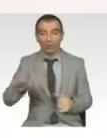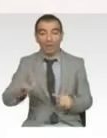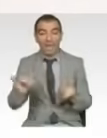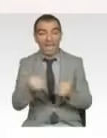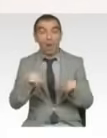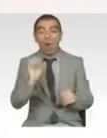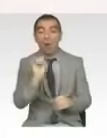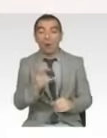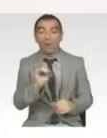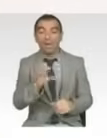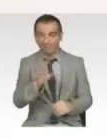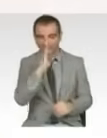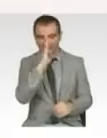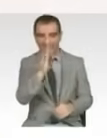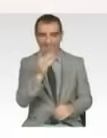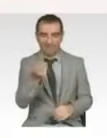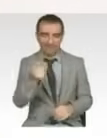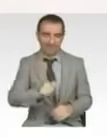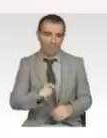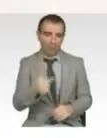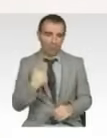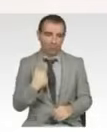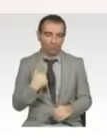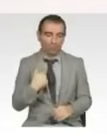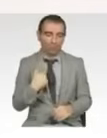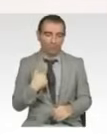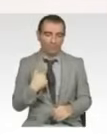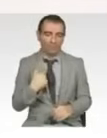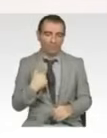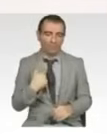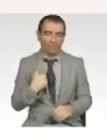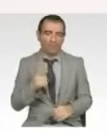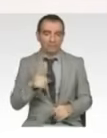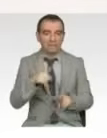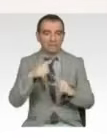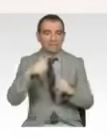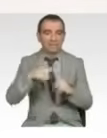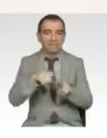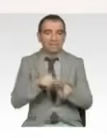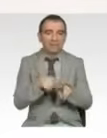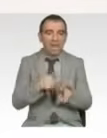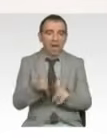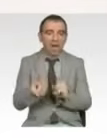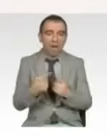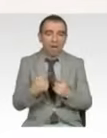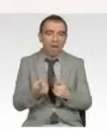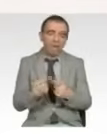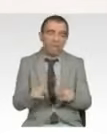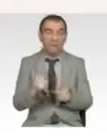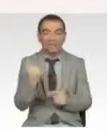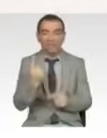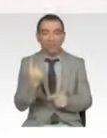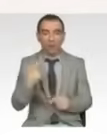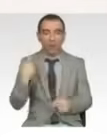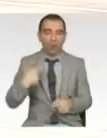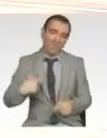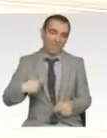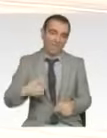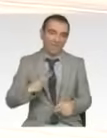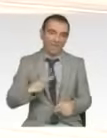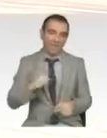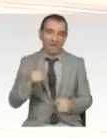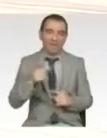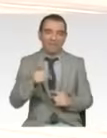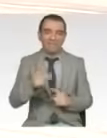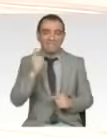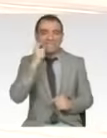eğlendirirken öğretmeyi hedefliyoruz açıkçası. Tabii Tay'ın ayrı bir önemi var. Tay burada bir de İslami içerik dediğimiz